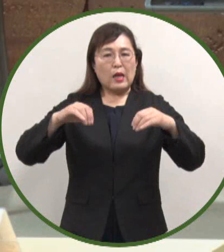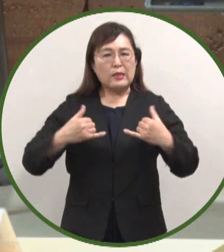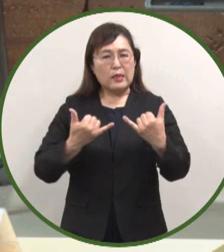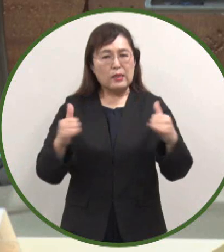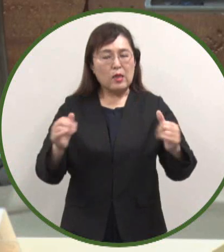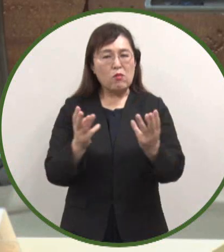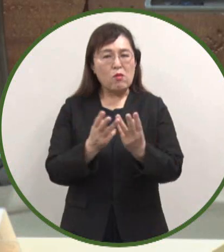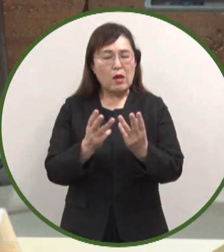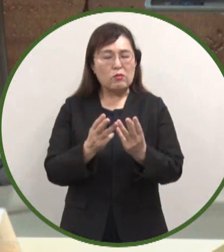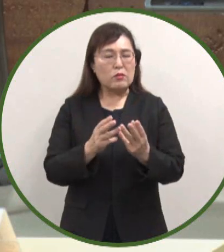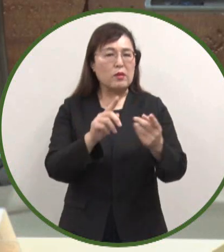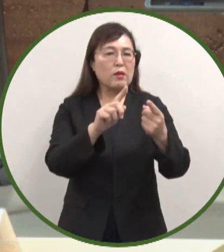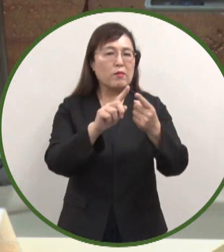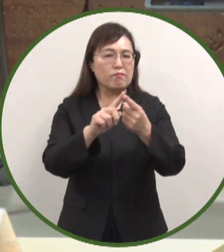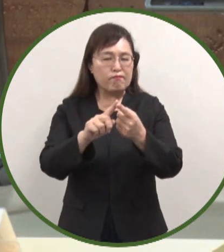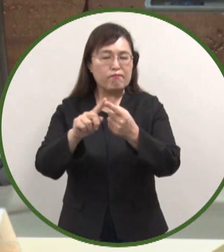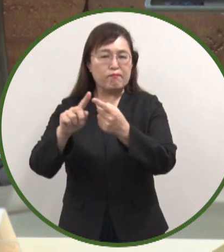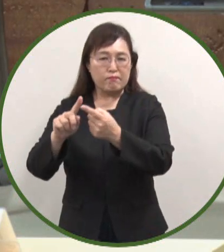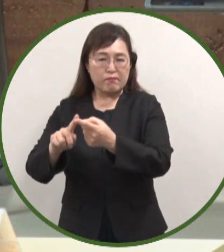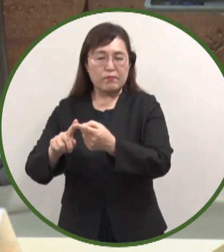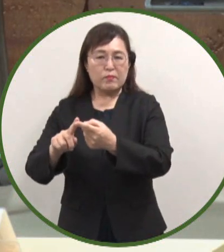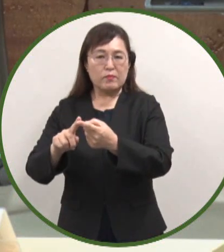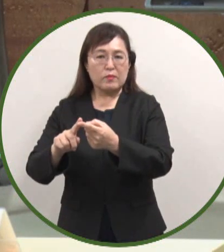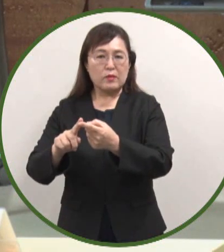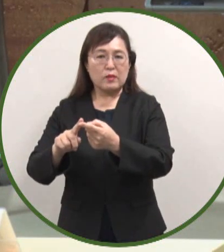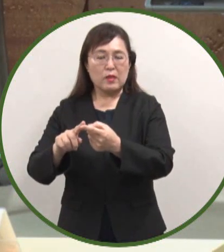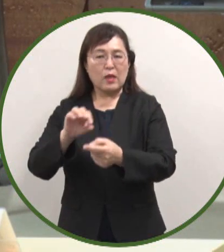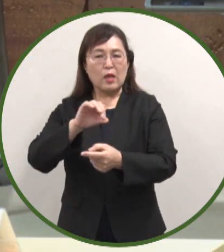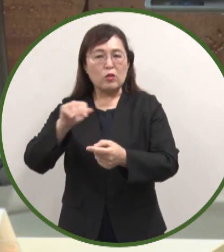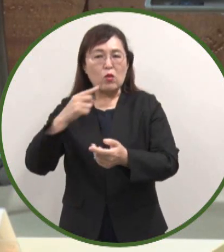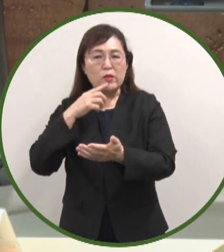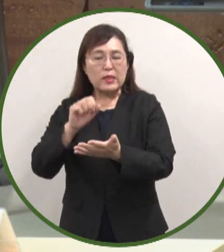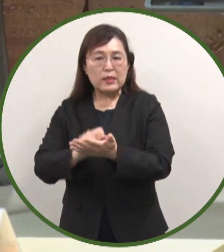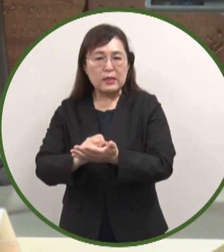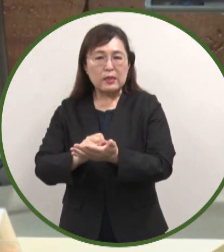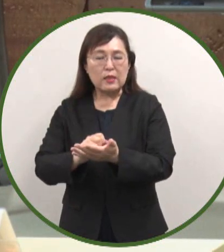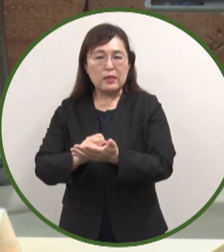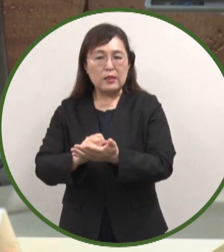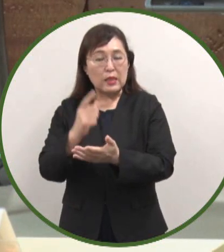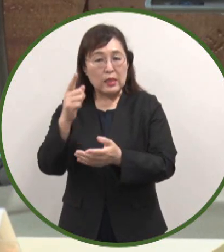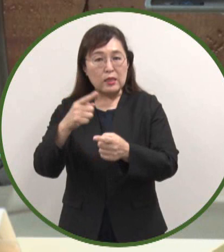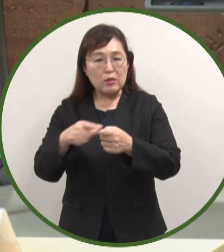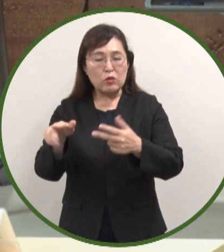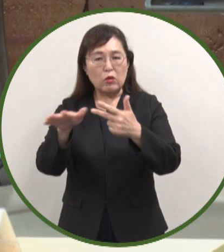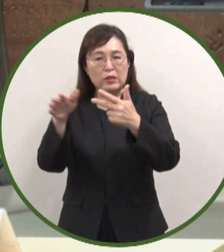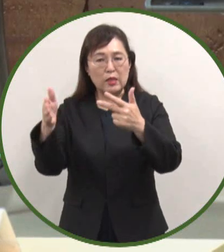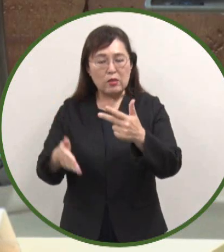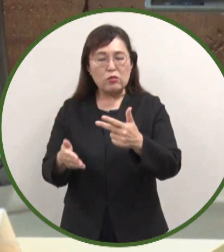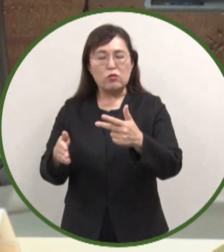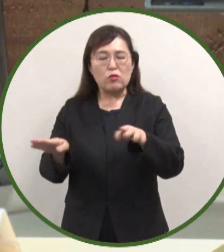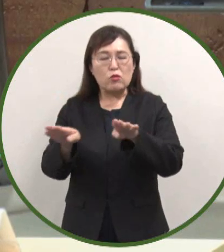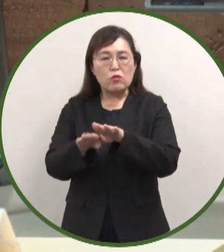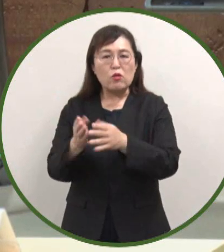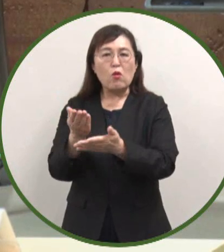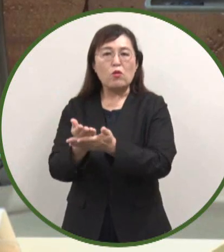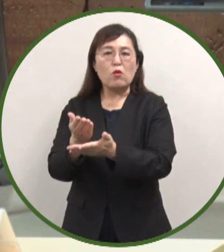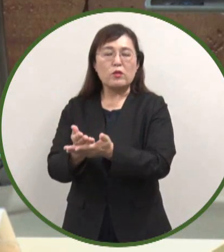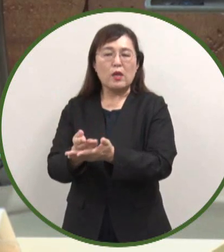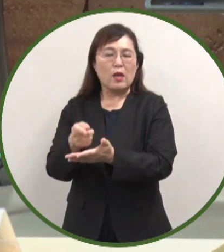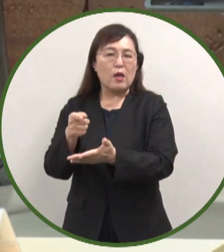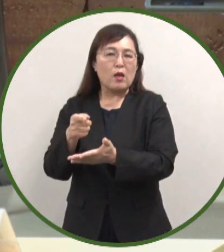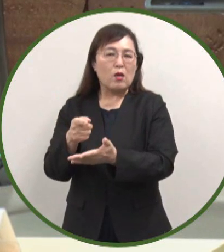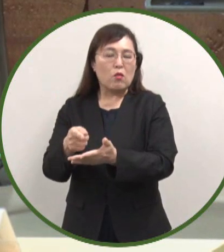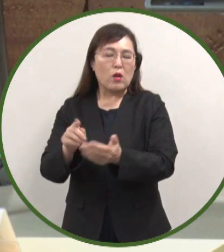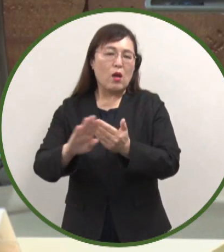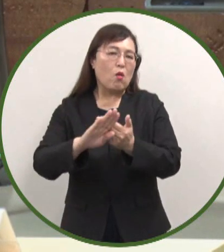てはですね、今土日の休業要請一部に行う予定ですが、この拡大